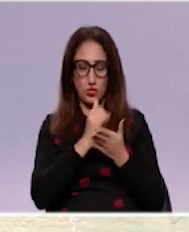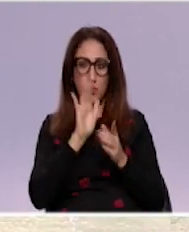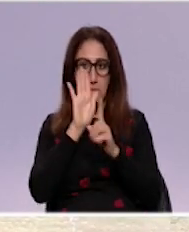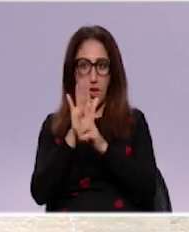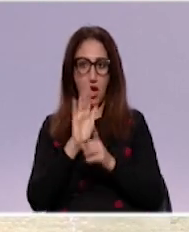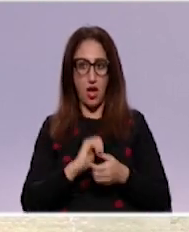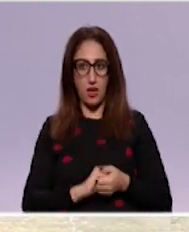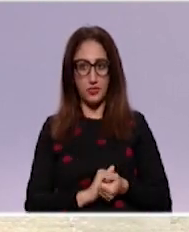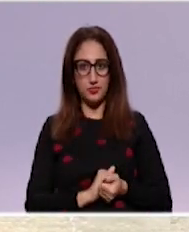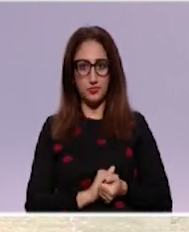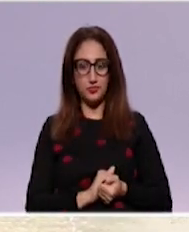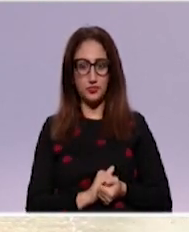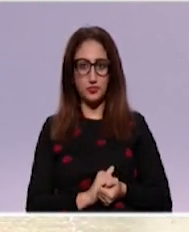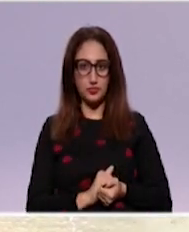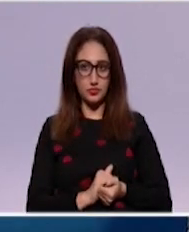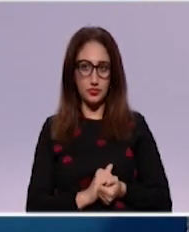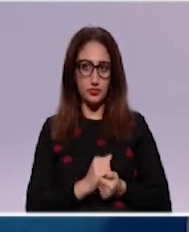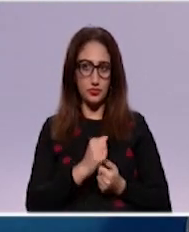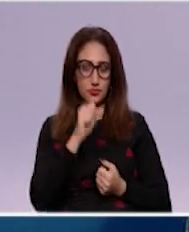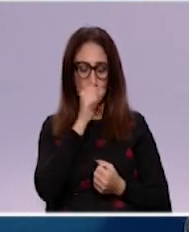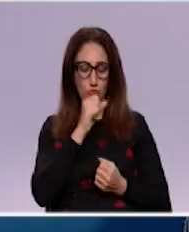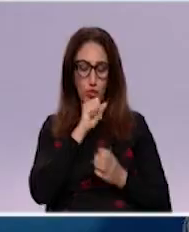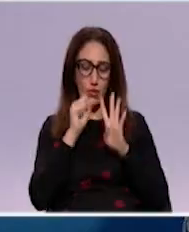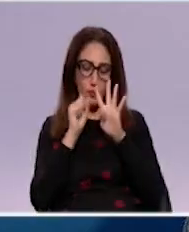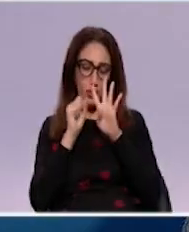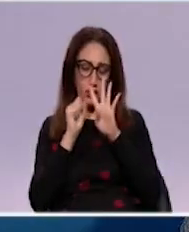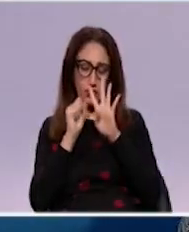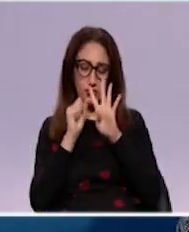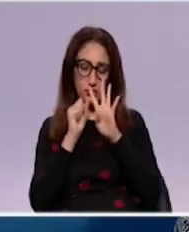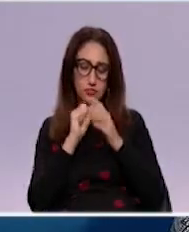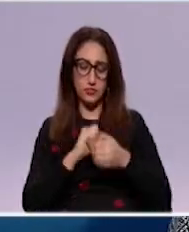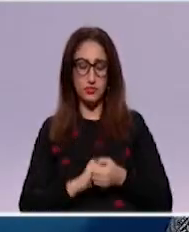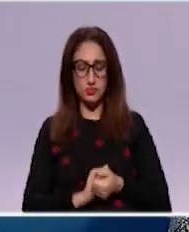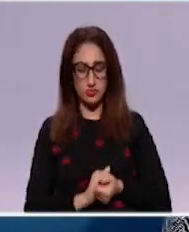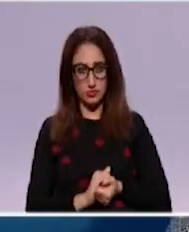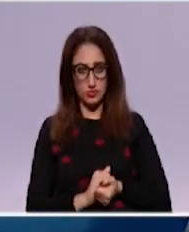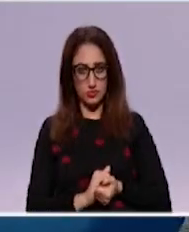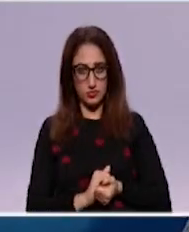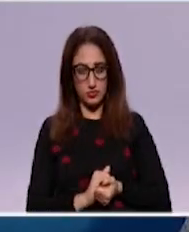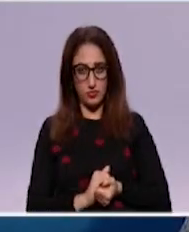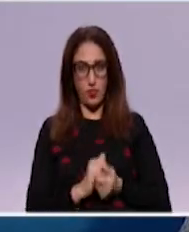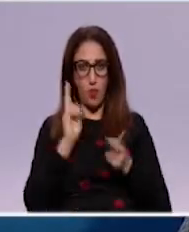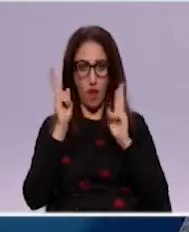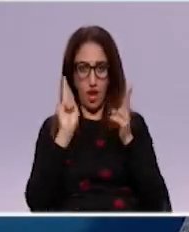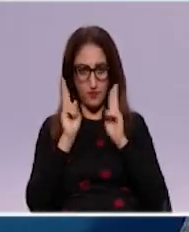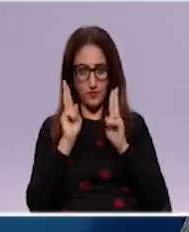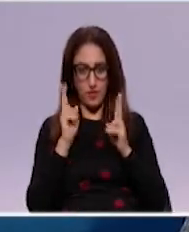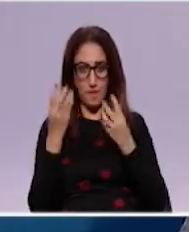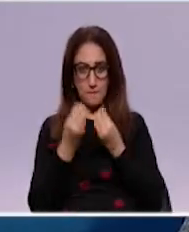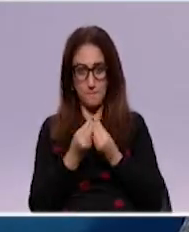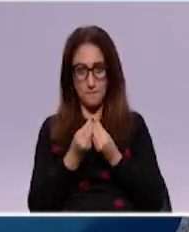اغنيه بتاعت ثانويه، وعملت له الكتير من السهرات اللي طلع